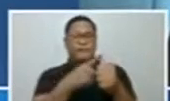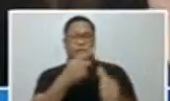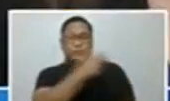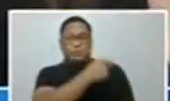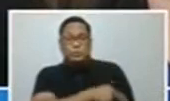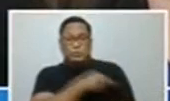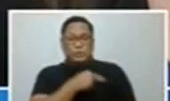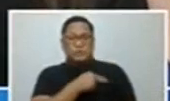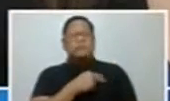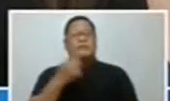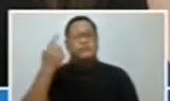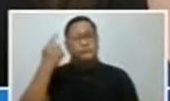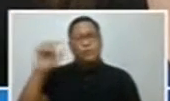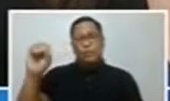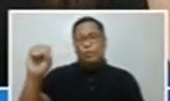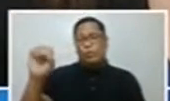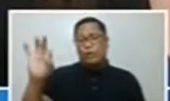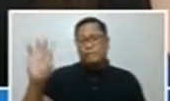araw po, Secretary.